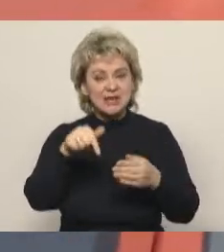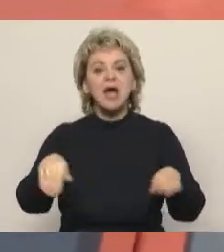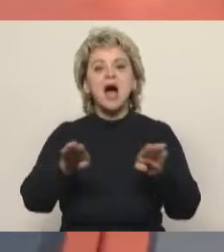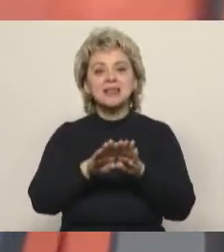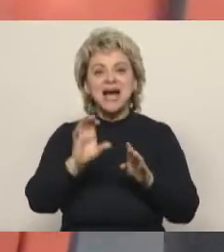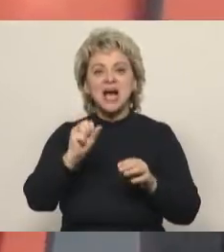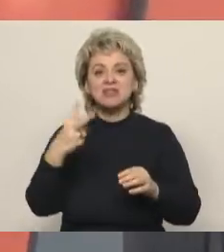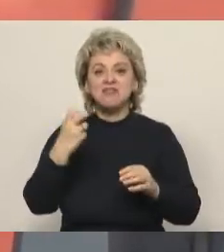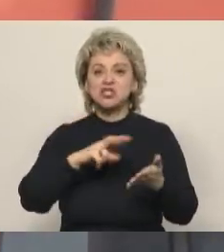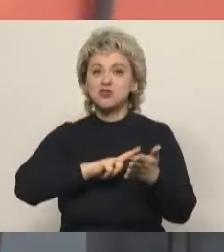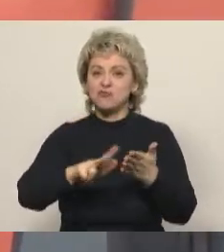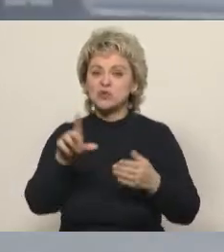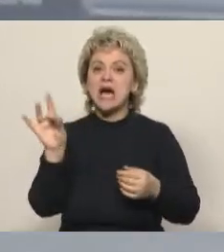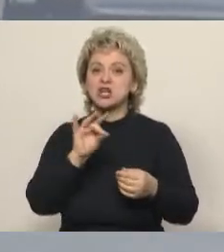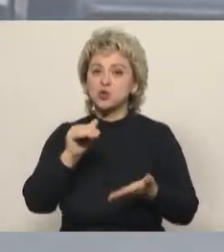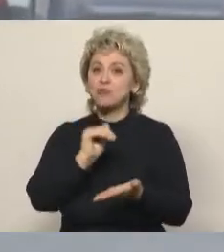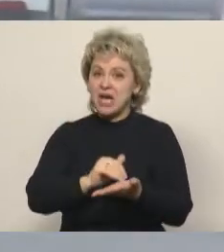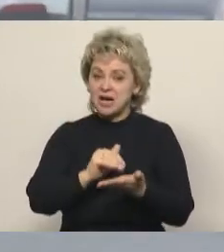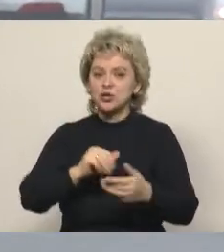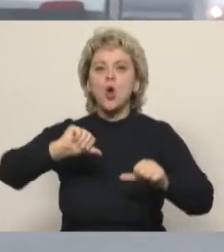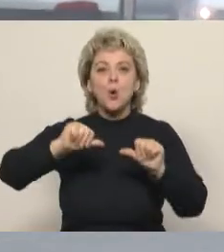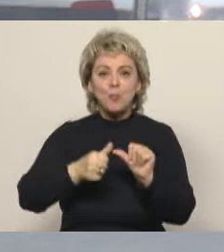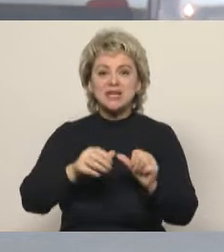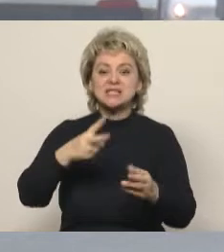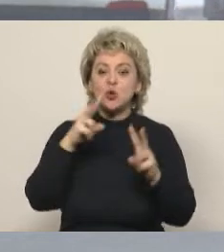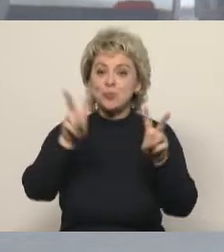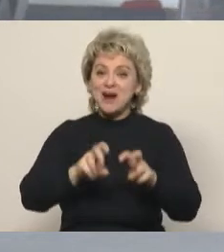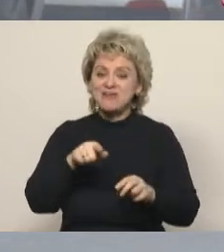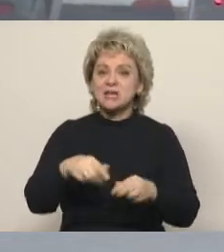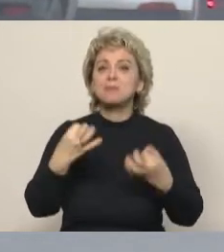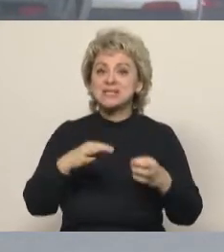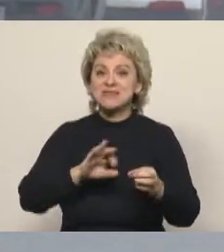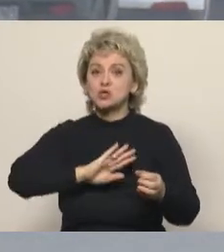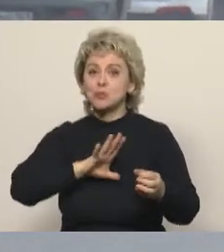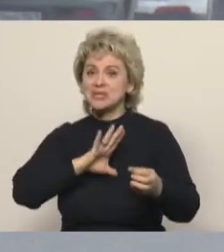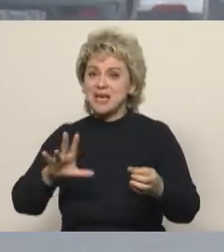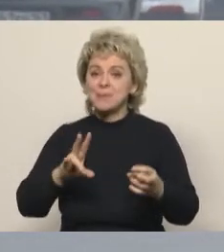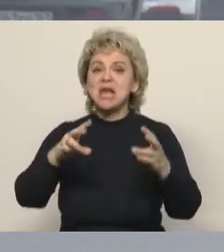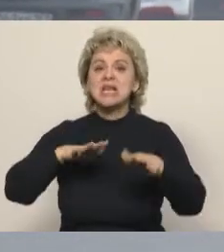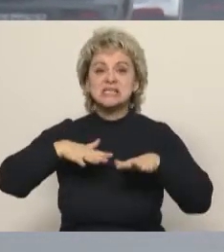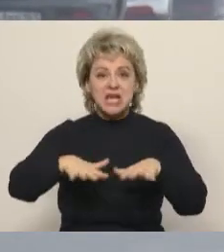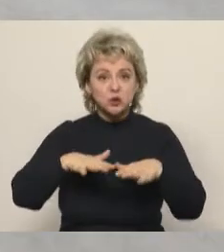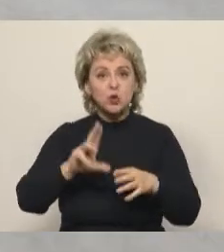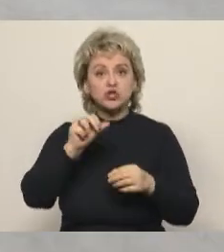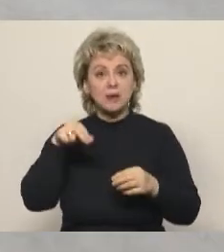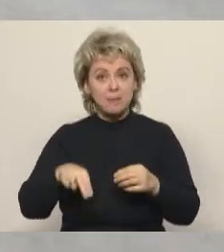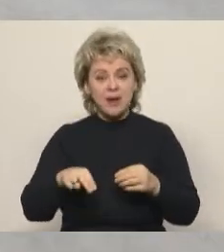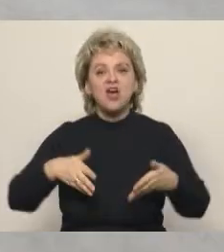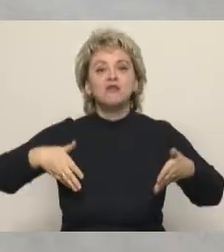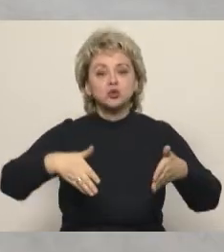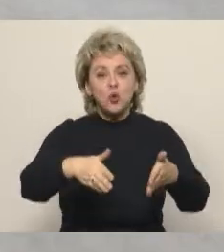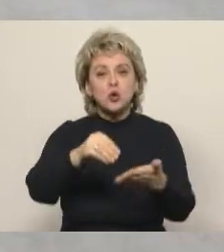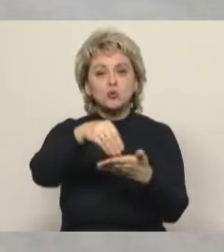также А-280 Ростов-Таганрог. Постоянный мониторинг позволяет избежать критических заторов и ЧП. Вдоль